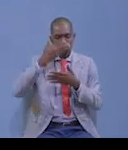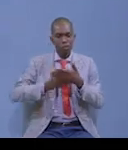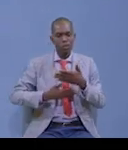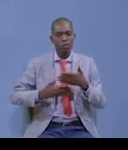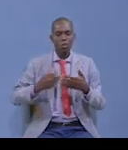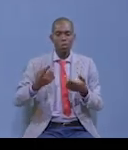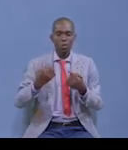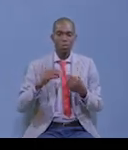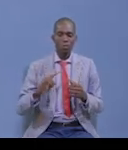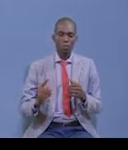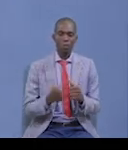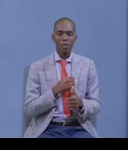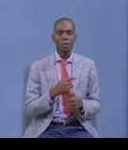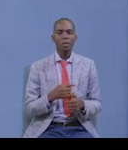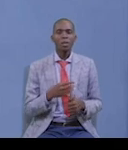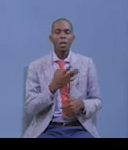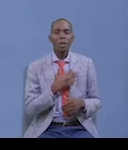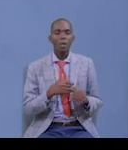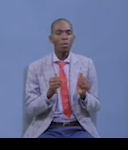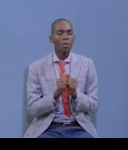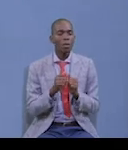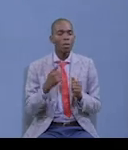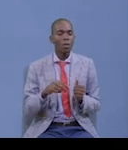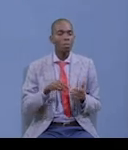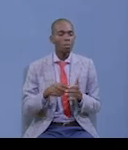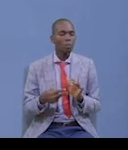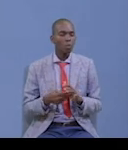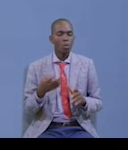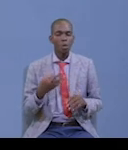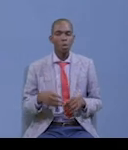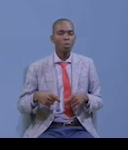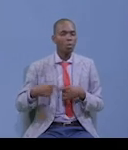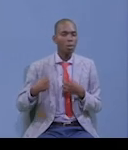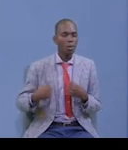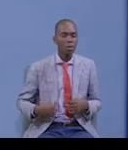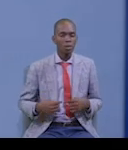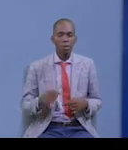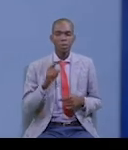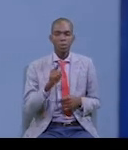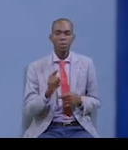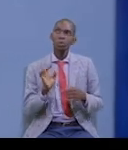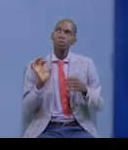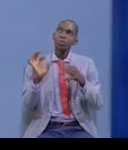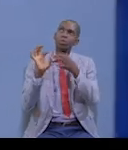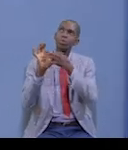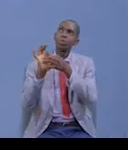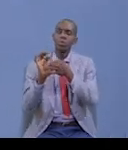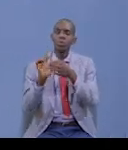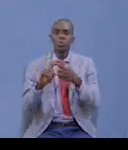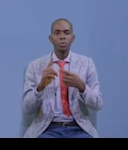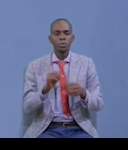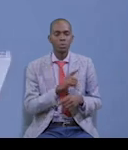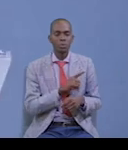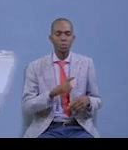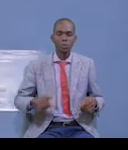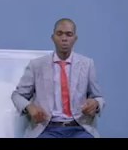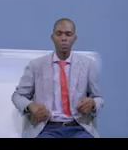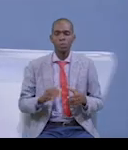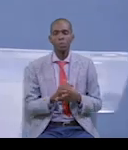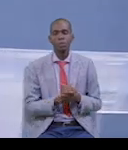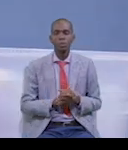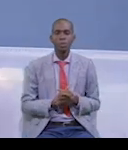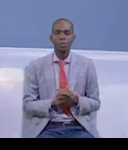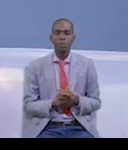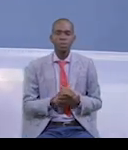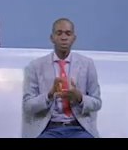ఉంటుంది. Our purpose of heart. మన హృదయ ఉద్దేశం. You cleave unto the Lord. మీరు ప్రభువును అంటి పెట్టుకుని ఉండడం. That's